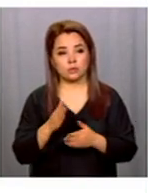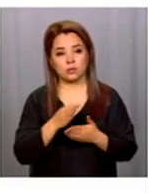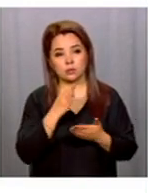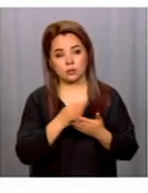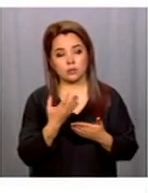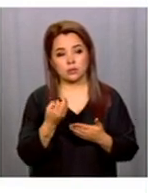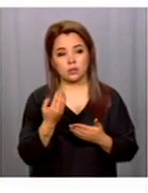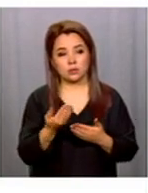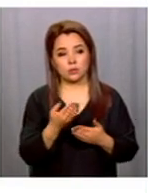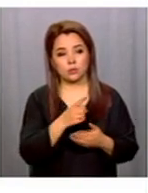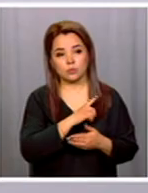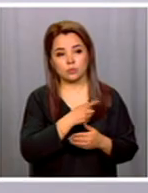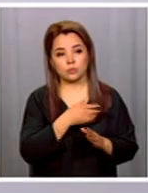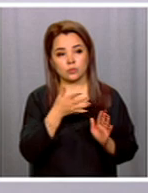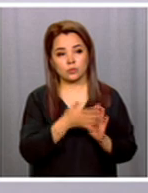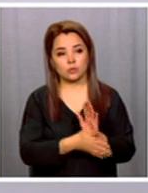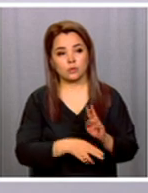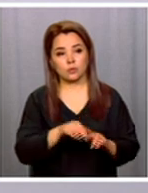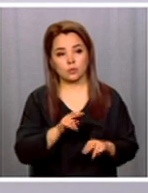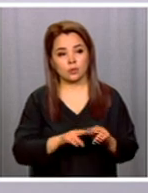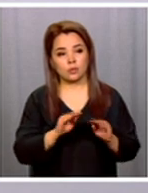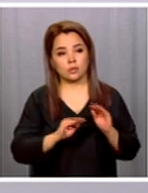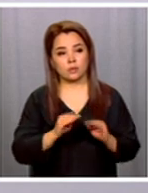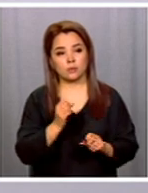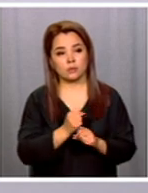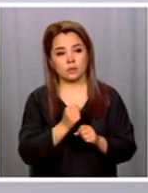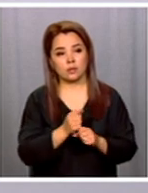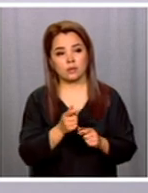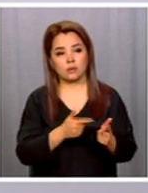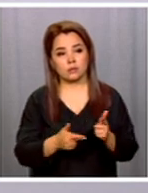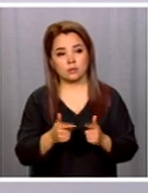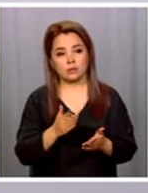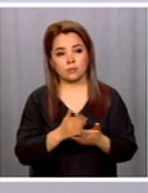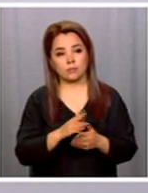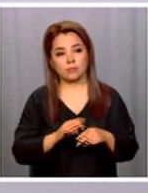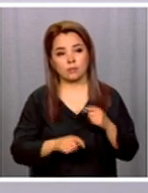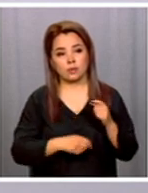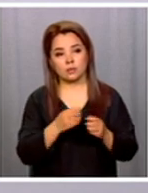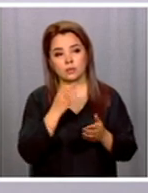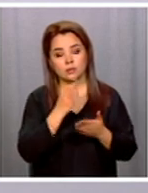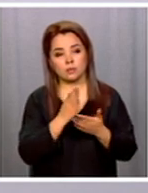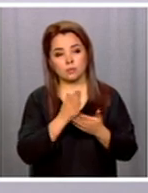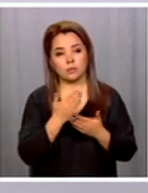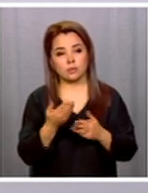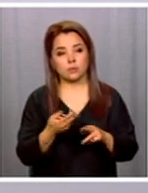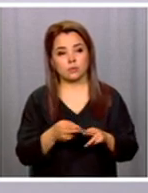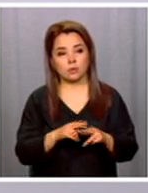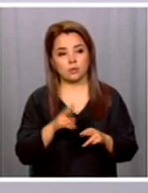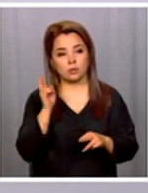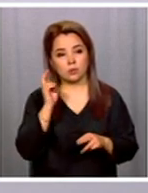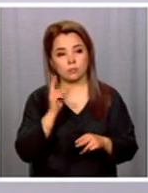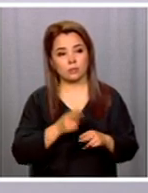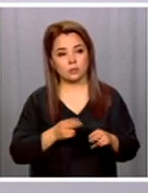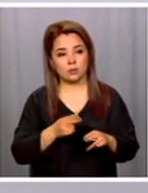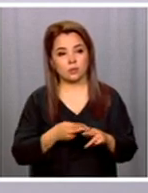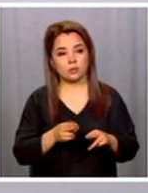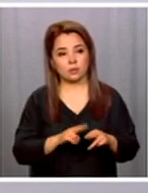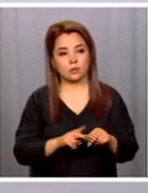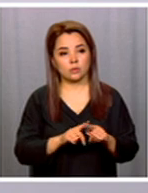сонымен бірге күш түсірілетін құрылыс элементтері әзірленетін материалдар. Яғни қара металдар оларға беріктік